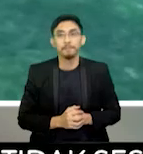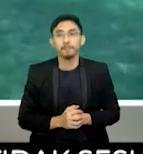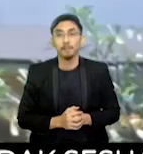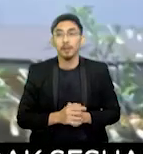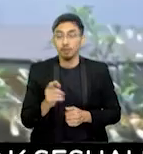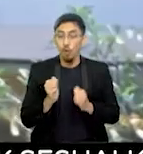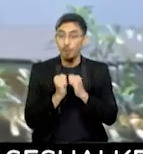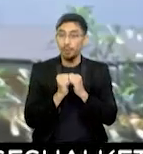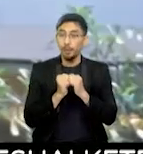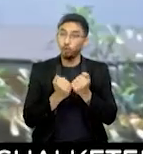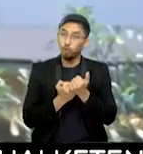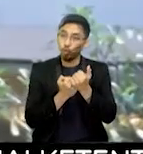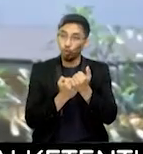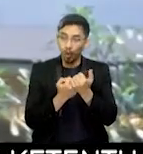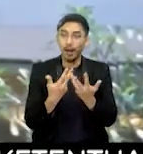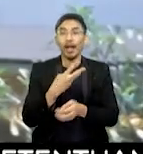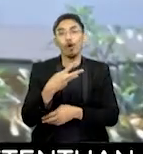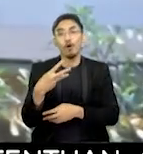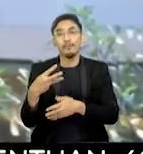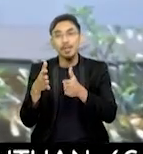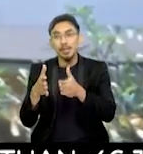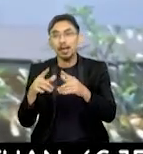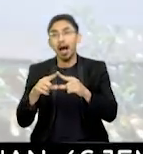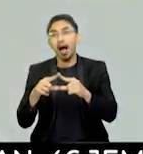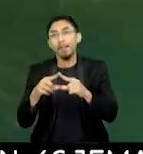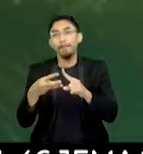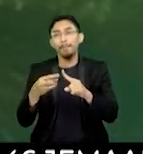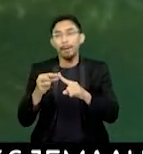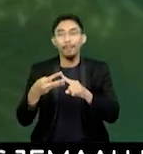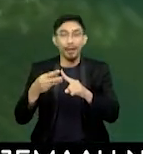oleh alokasi anggaran melalui skema APBN dan non-APBN.